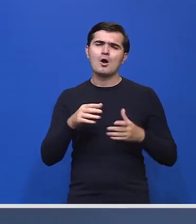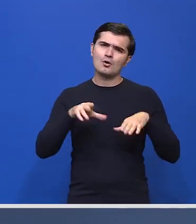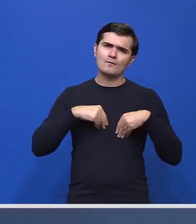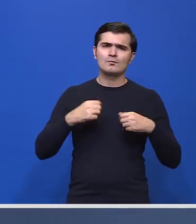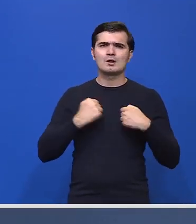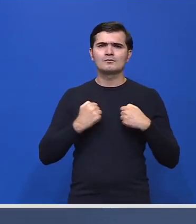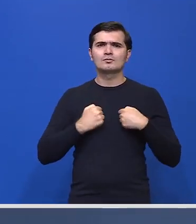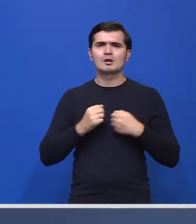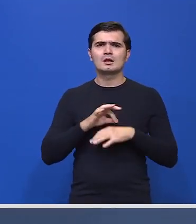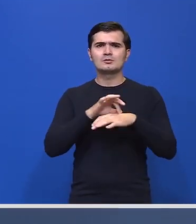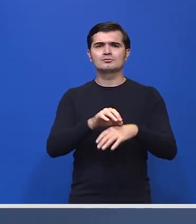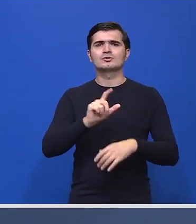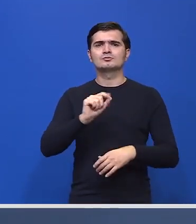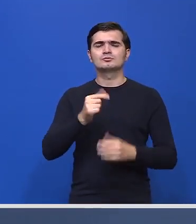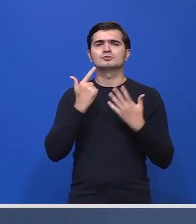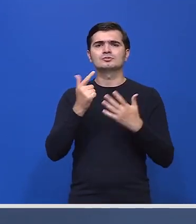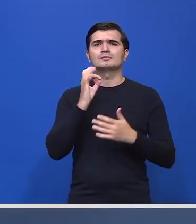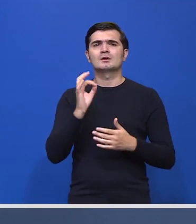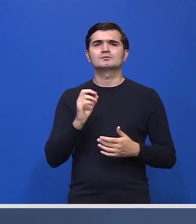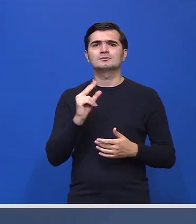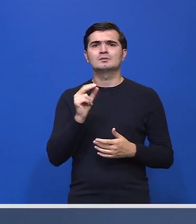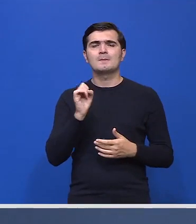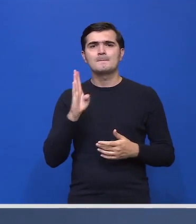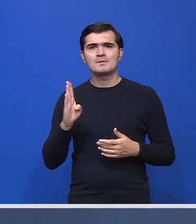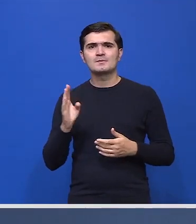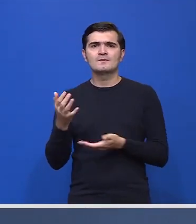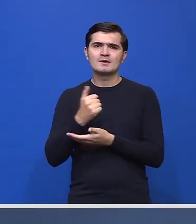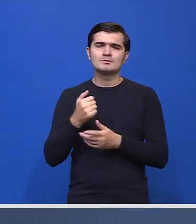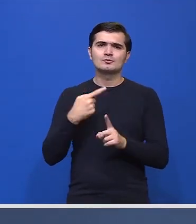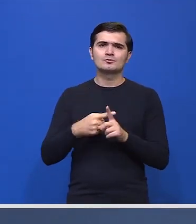la 27% din PIB venituri fiscale plus contribuții.